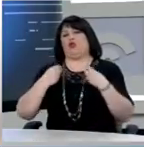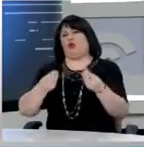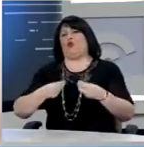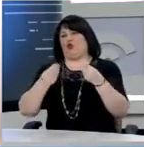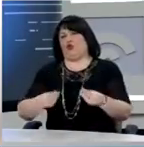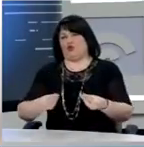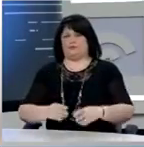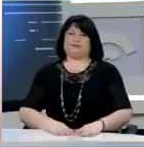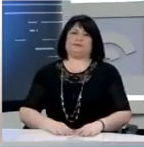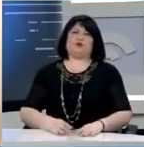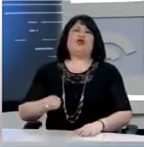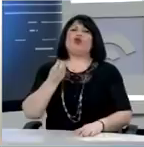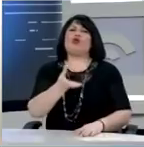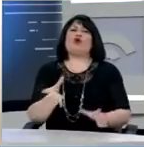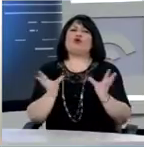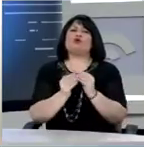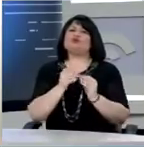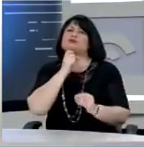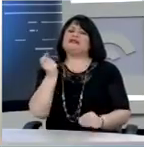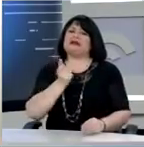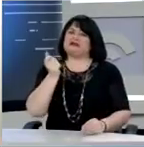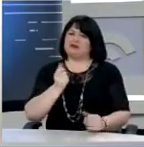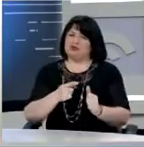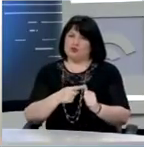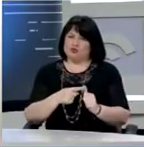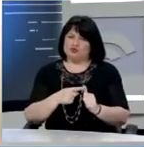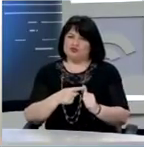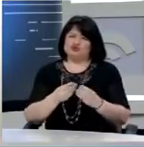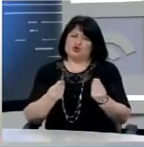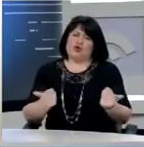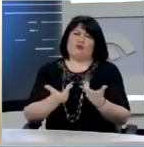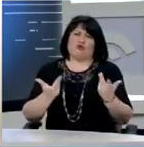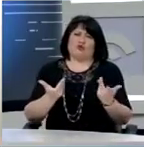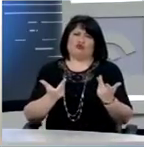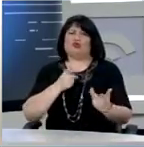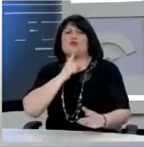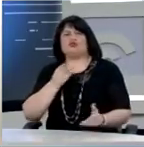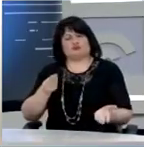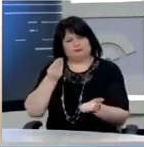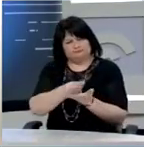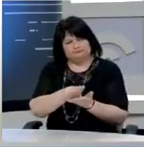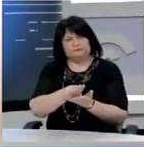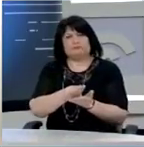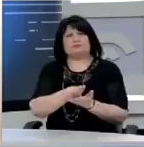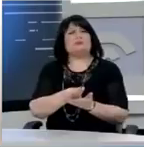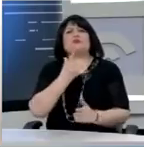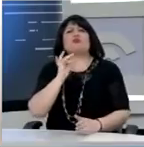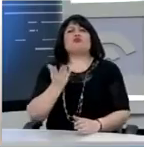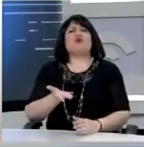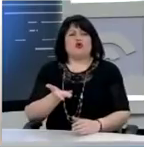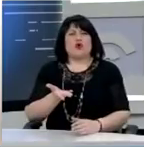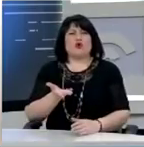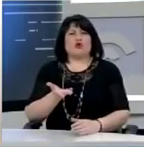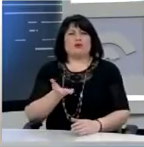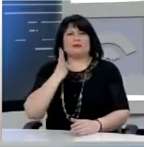Ότι η 13η σύνταξη, με τη μορφή που εισάγεται, δόθηκε για να